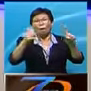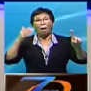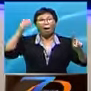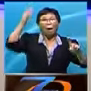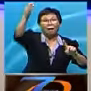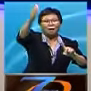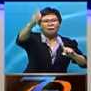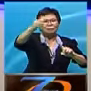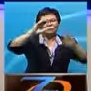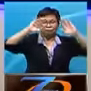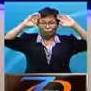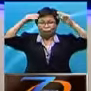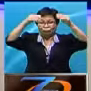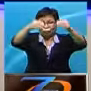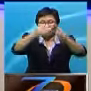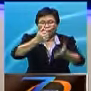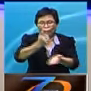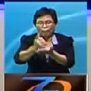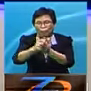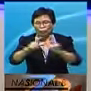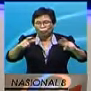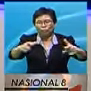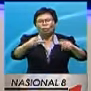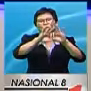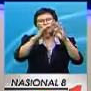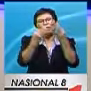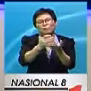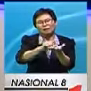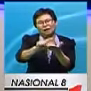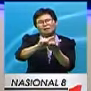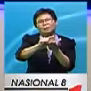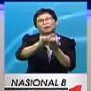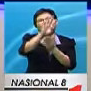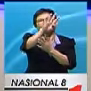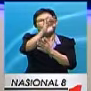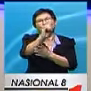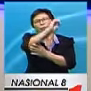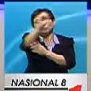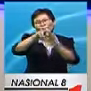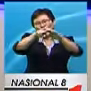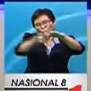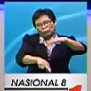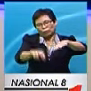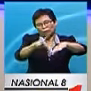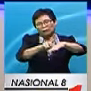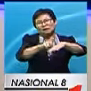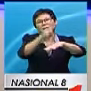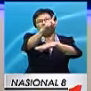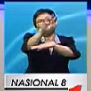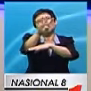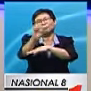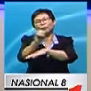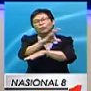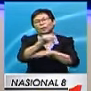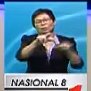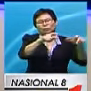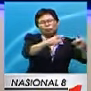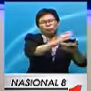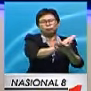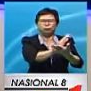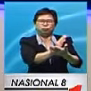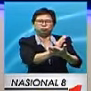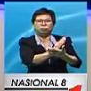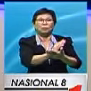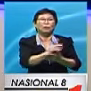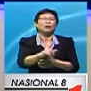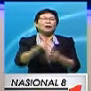terus memberi penekanan bagi membantu golongan isi rumah berpendapatan 40% terendah P40 dan golongan sederhana. Selain